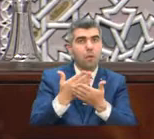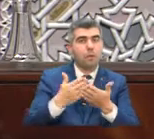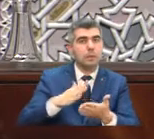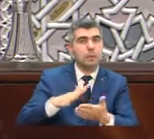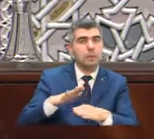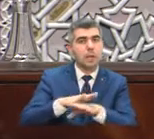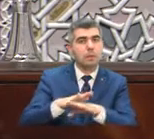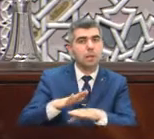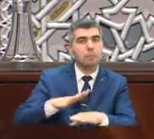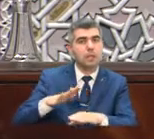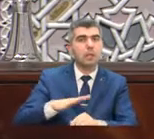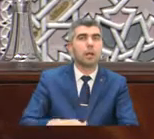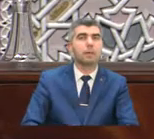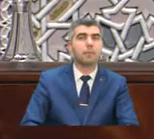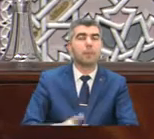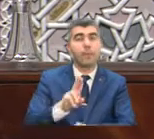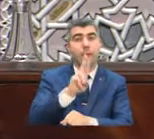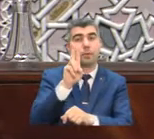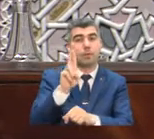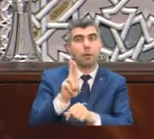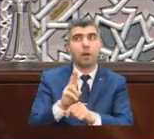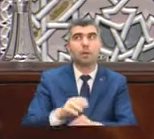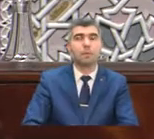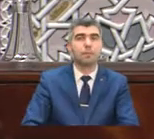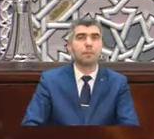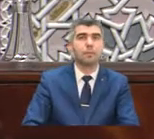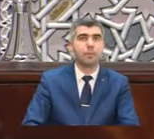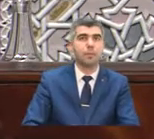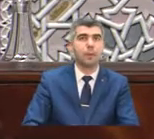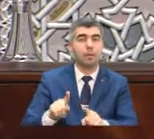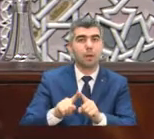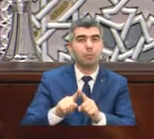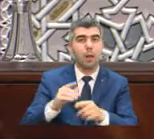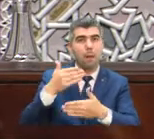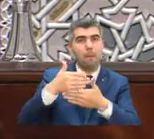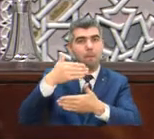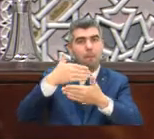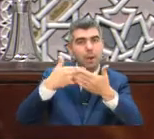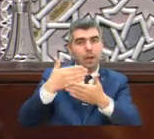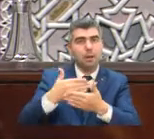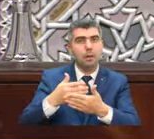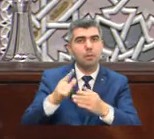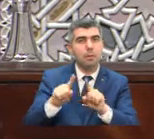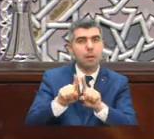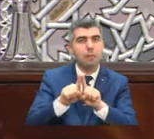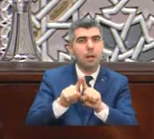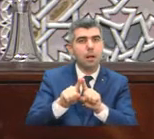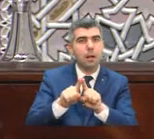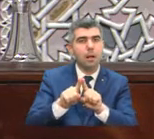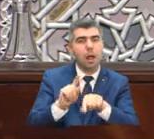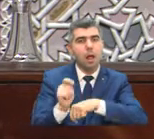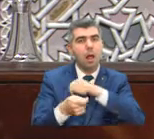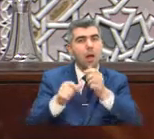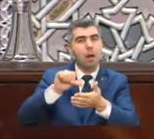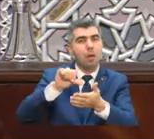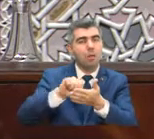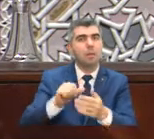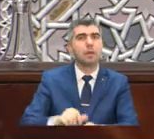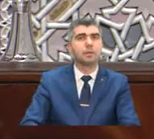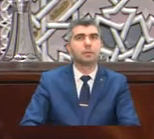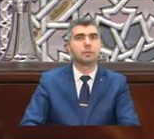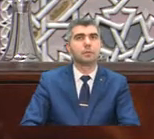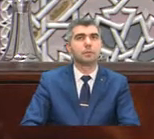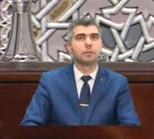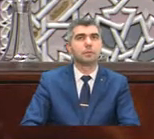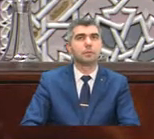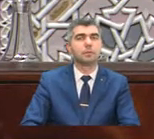المدينة. في سؤال أول متعلق بالبناء بالعالم القروي للسيدات والسادة النواب المحترمين من فريق